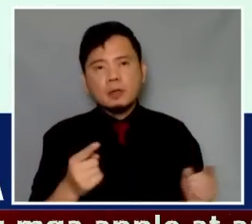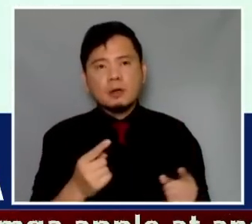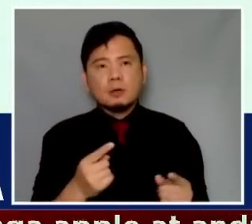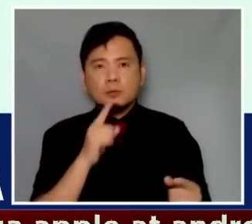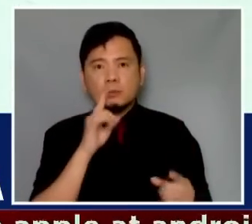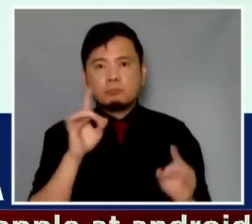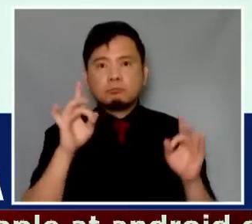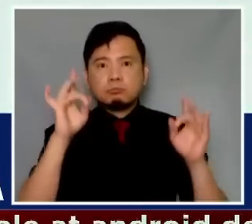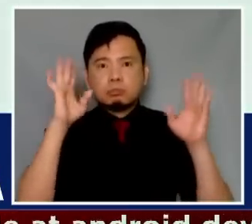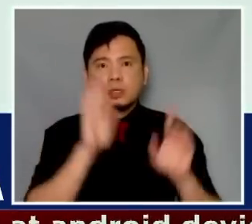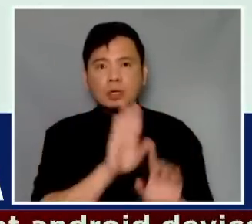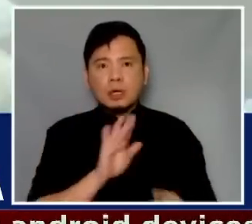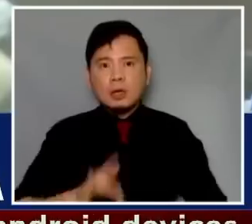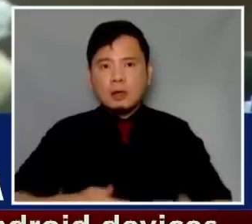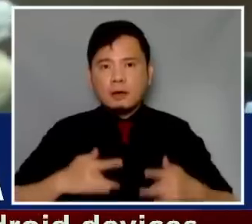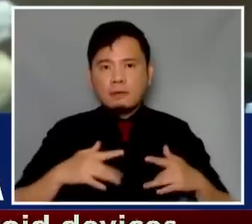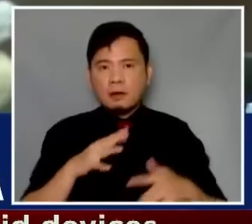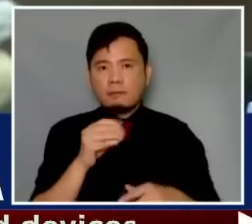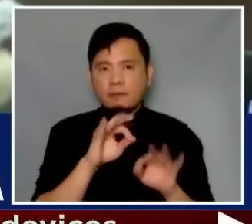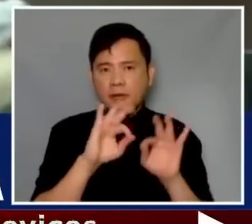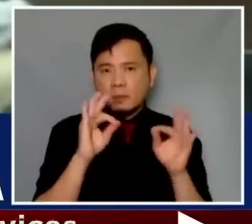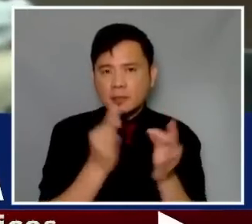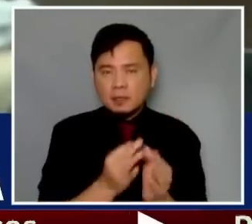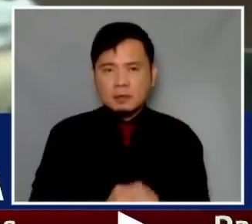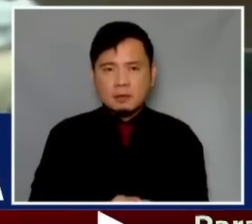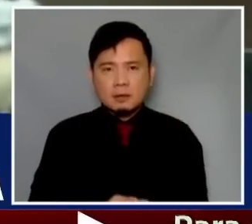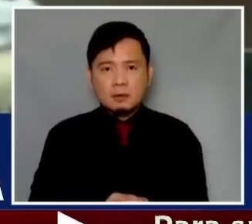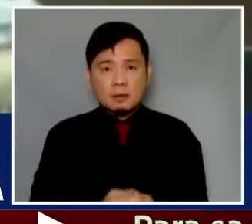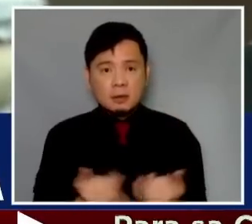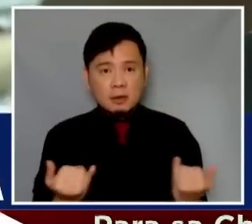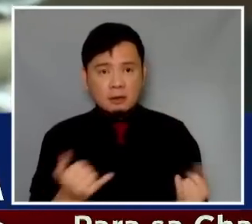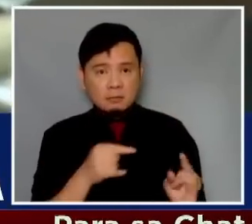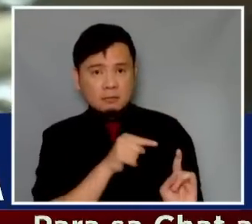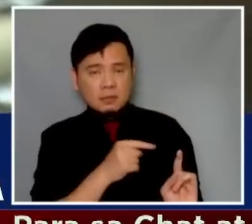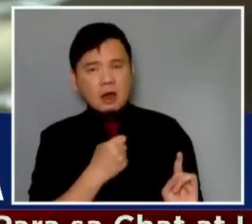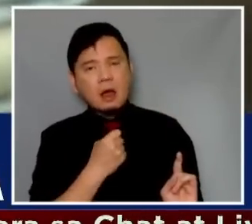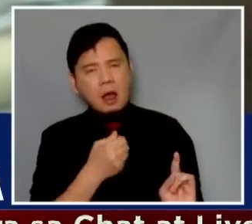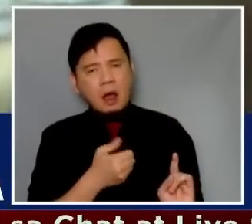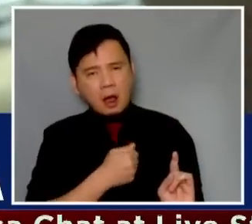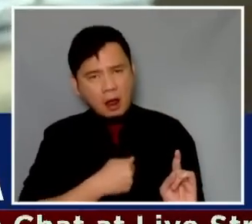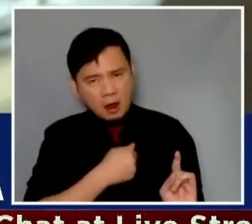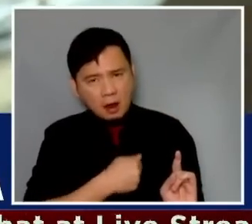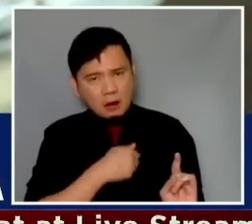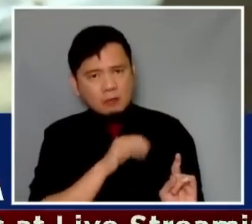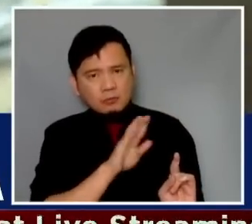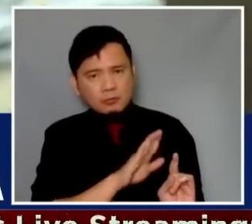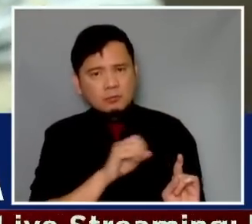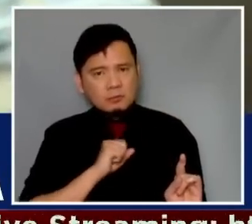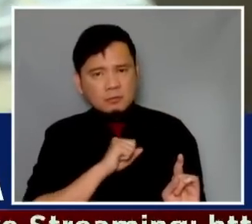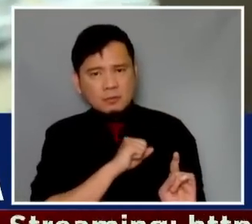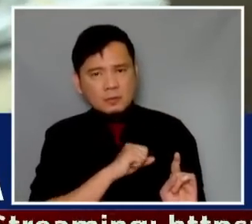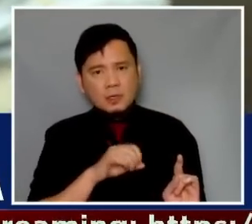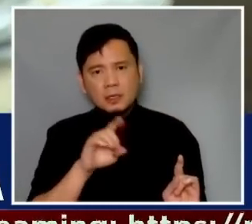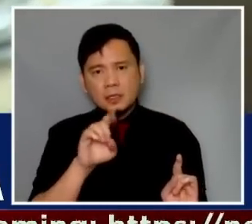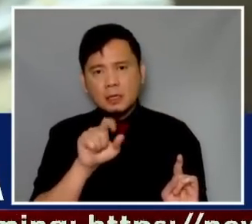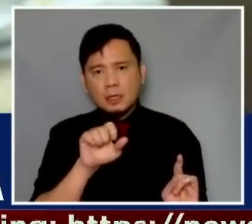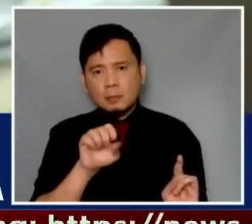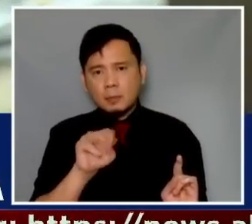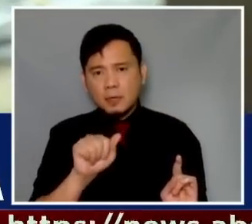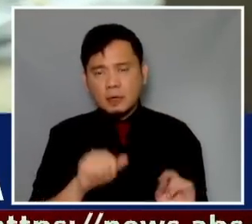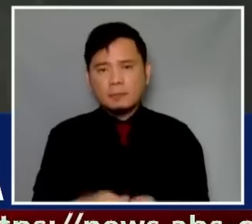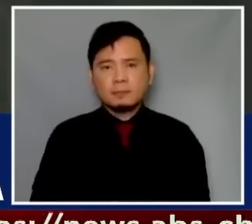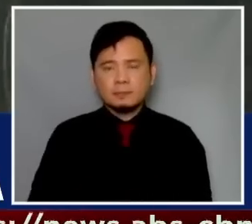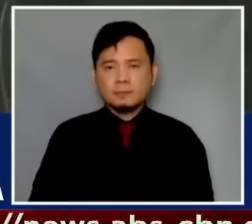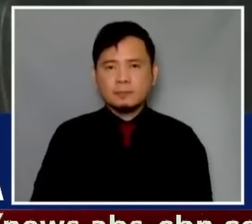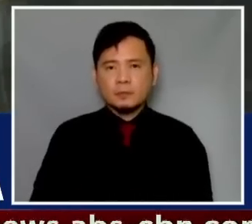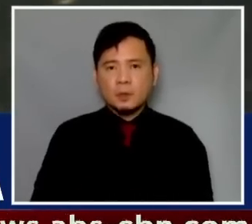pamilya. Dahil dito, humingi na rin ang paumanhin si Espinosa sa senador. December 2016, nang humarap